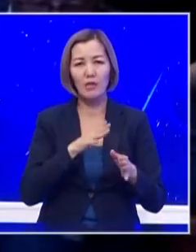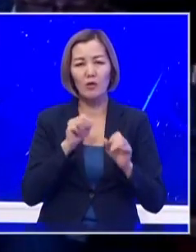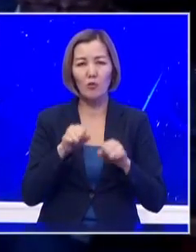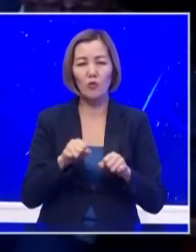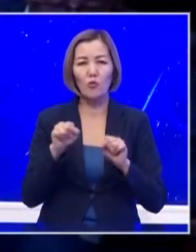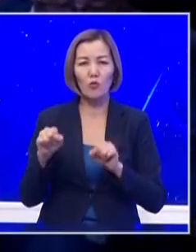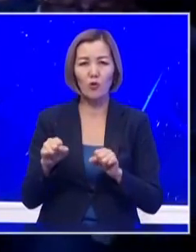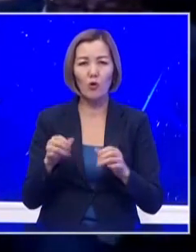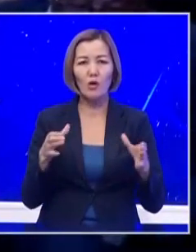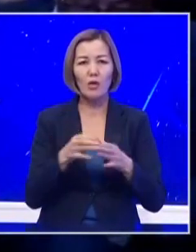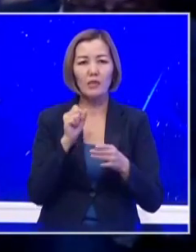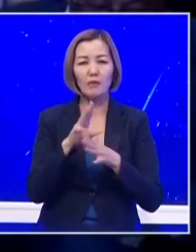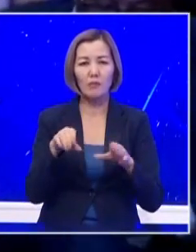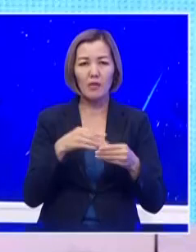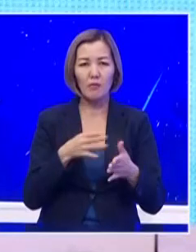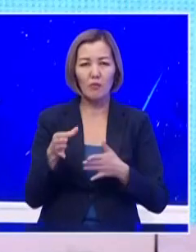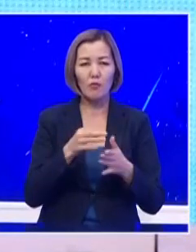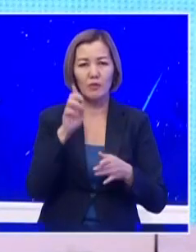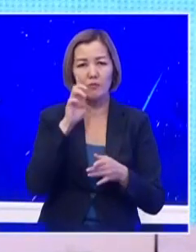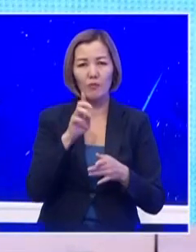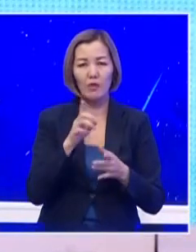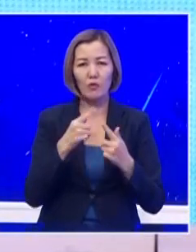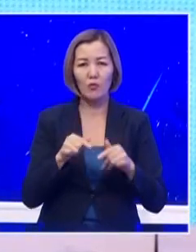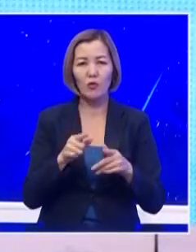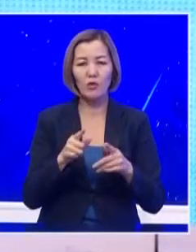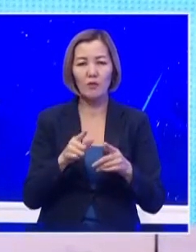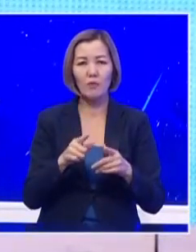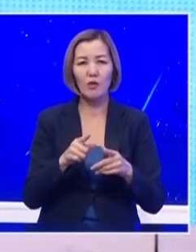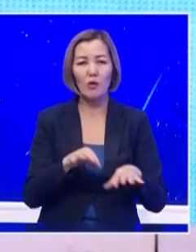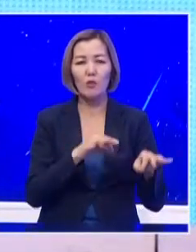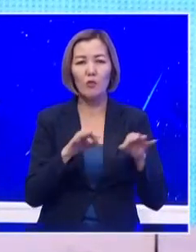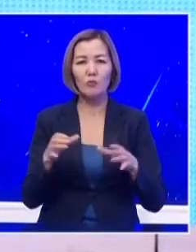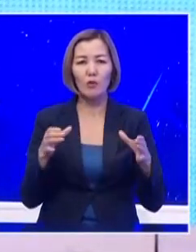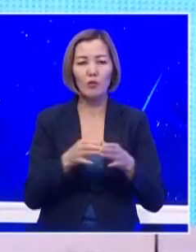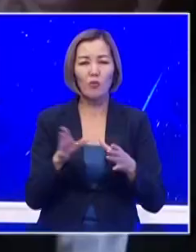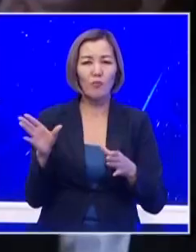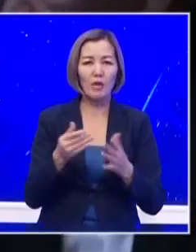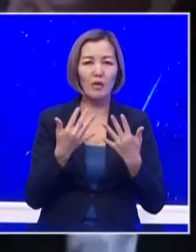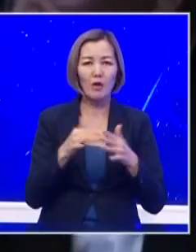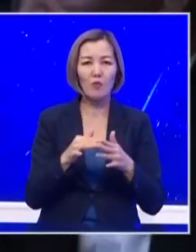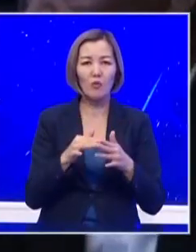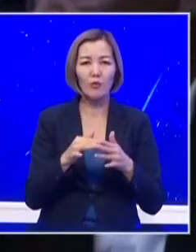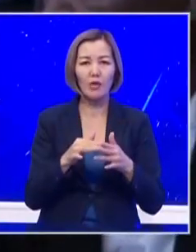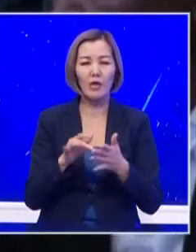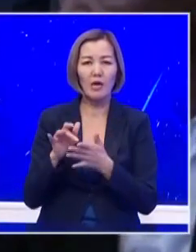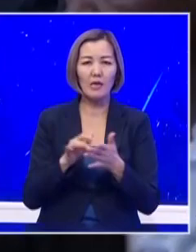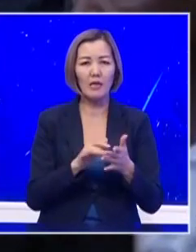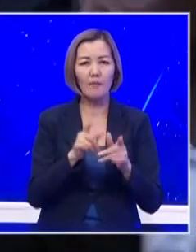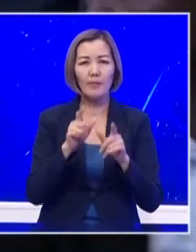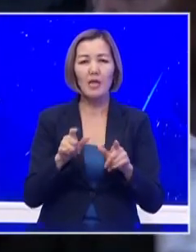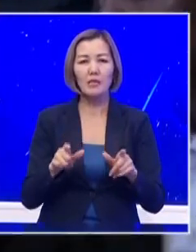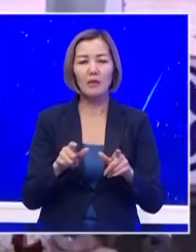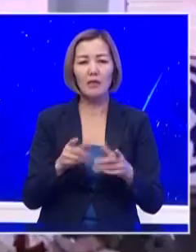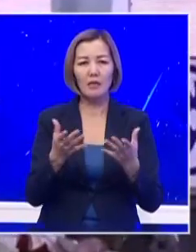құқық қорғау органдарына бірқатар тапсырмалар берді. Облыстық мемлекеттік органдарынан құрылған көшпелі топ барлық ауылдық